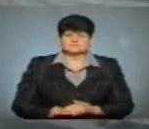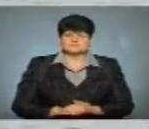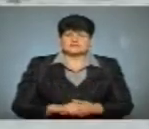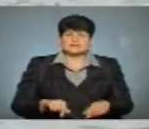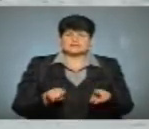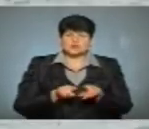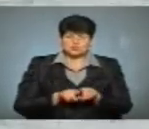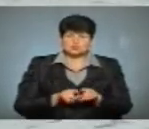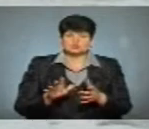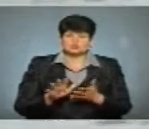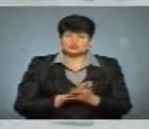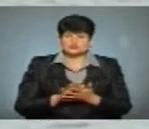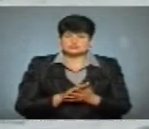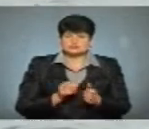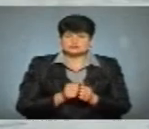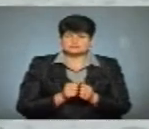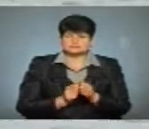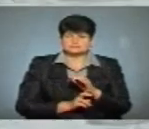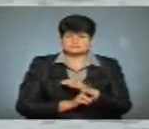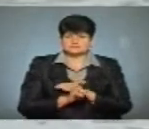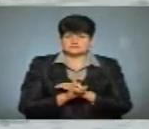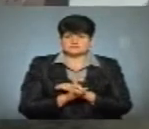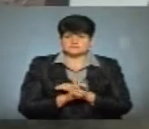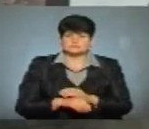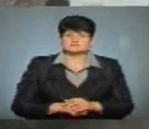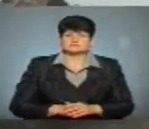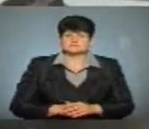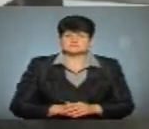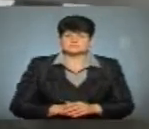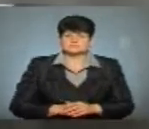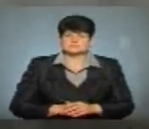Також очищують водойму поблизу Надставної церкви.